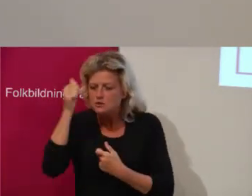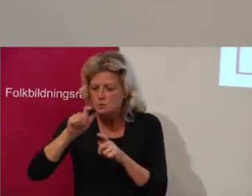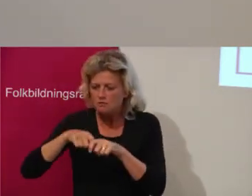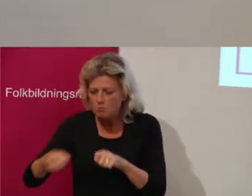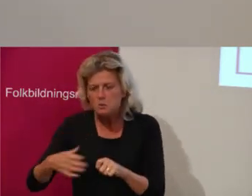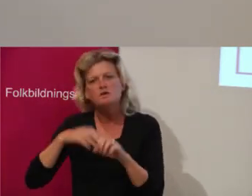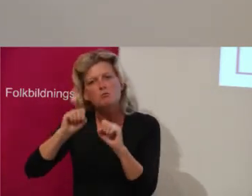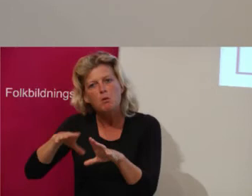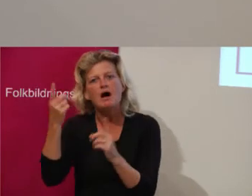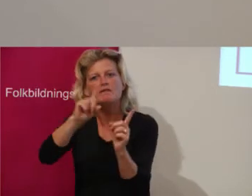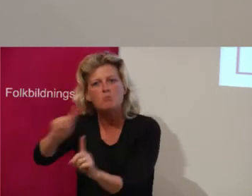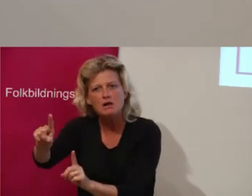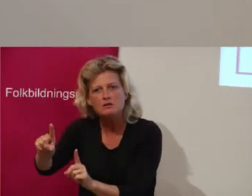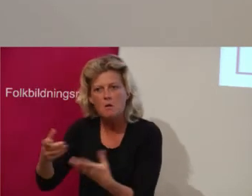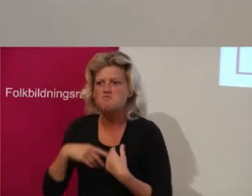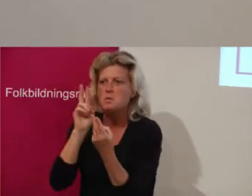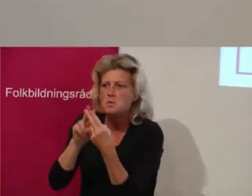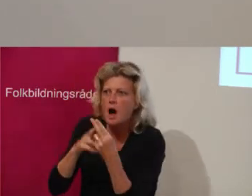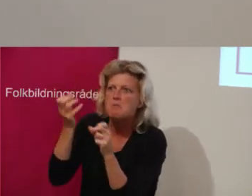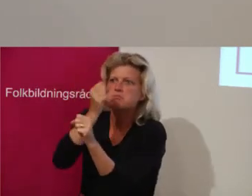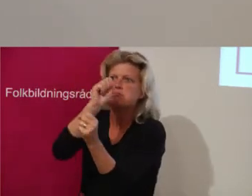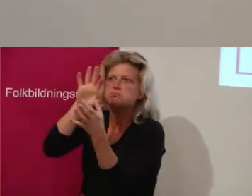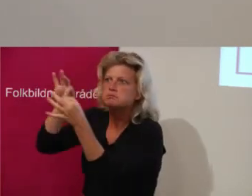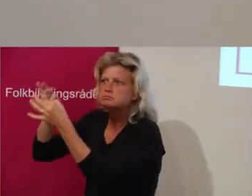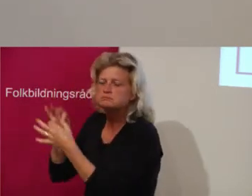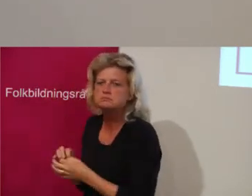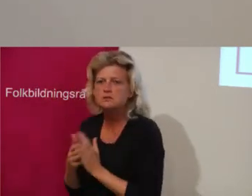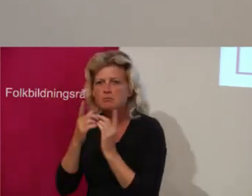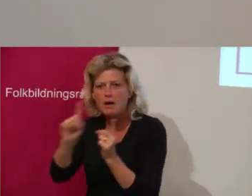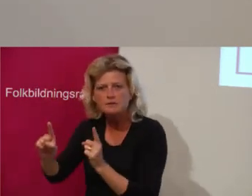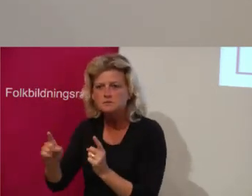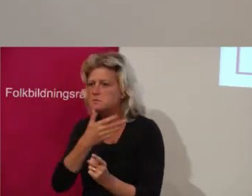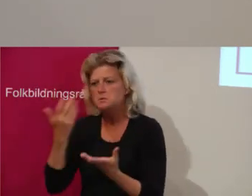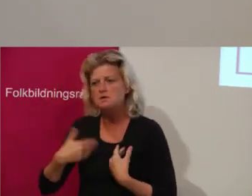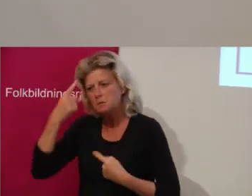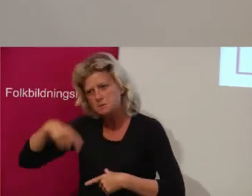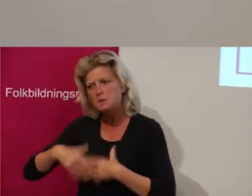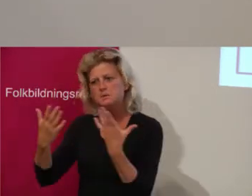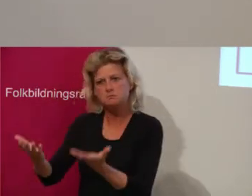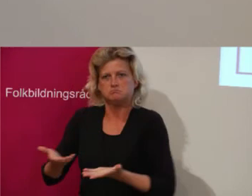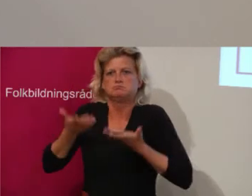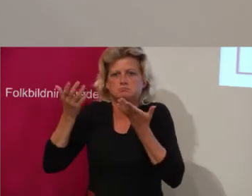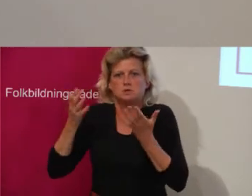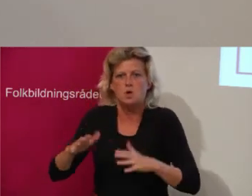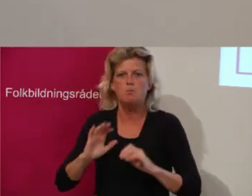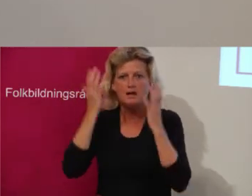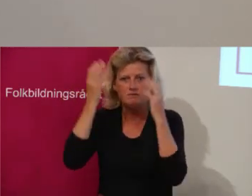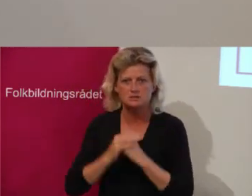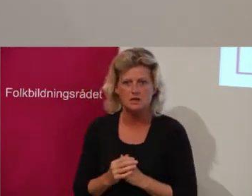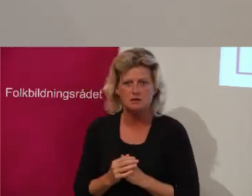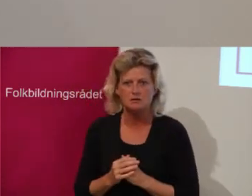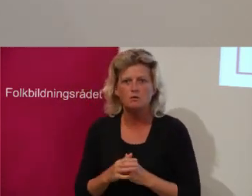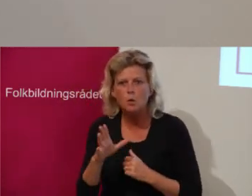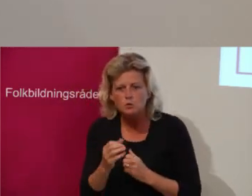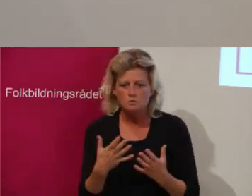påverka människor, nå människor. Och det tror jag är mycket värdefullt att diskutera också, vilka man når och vad det gör med